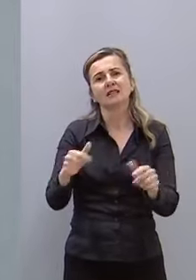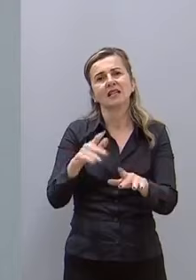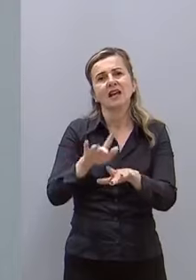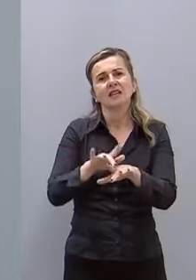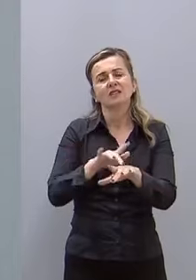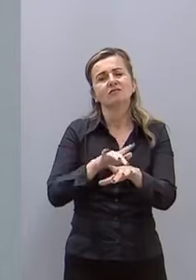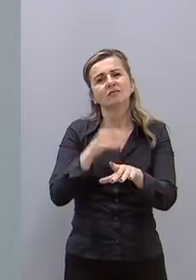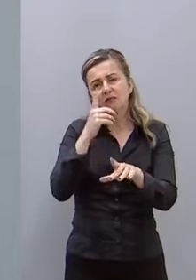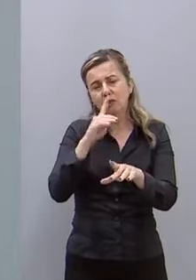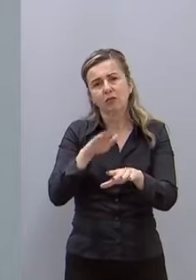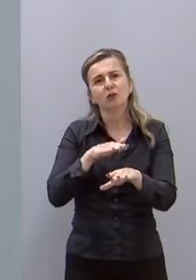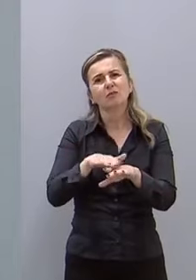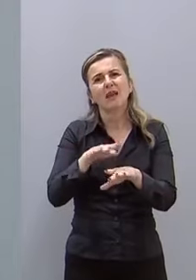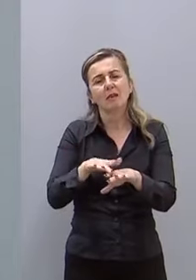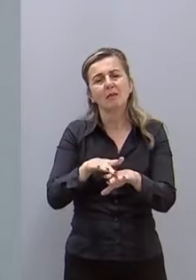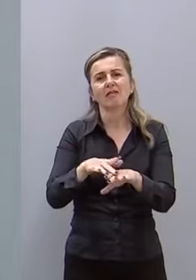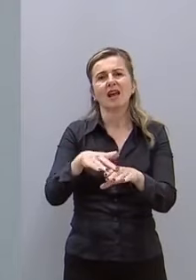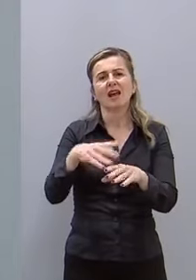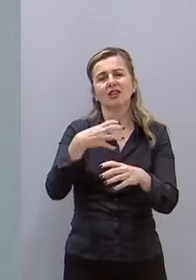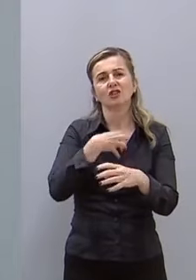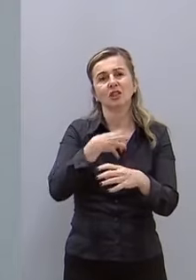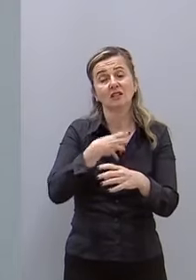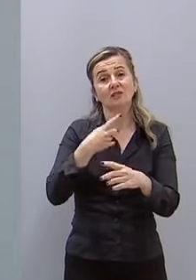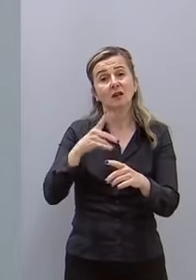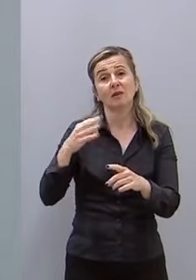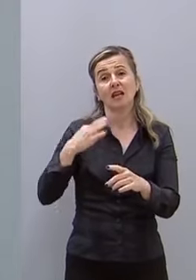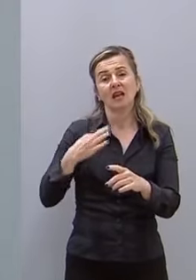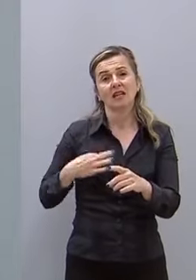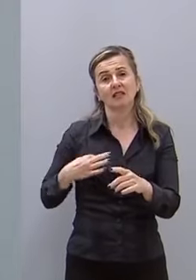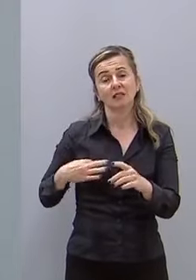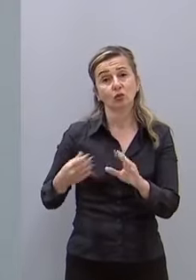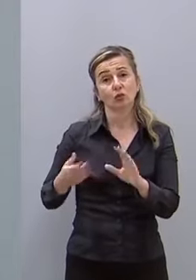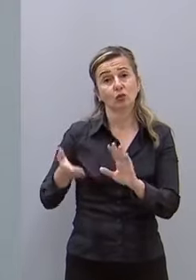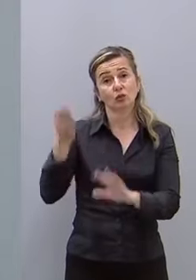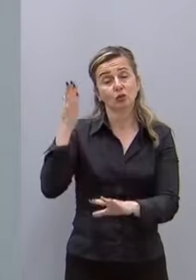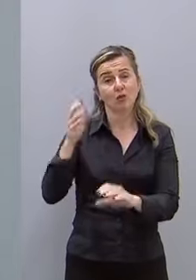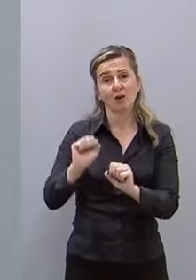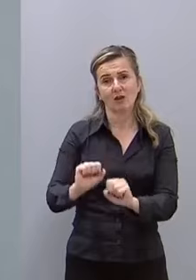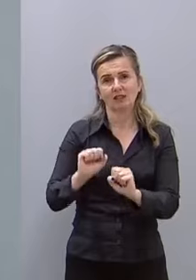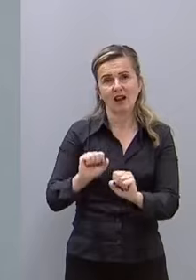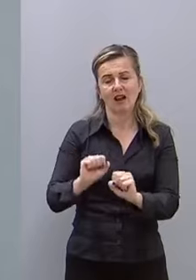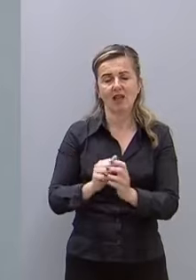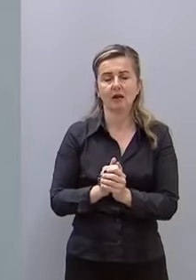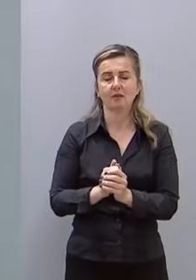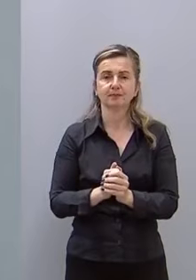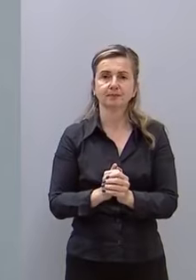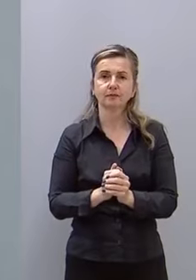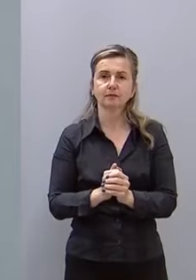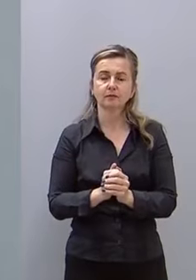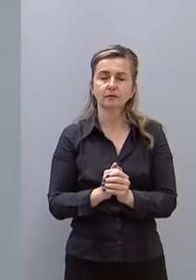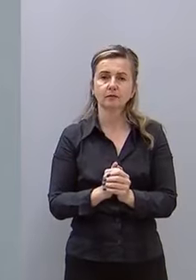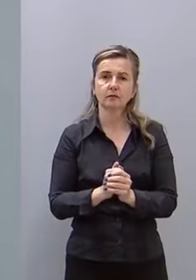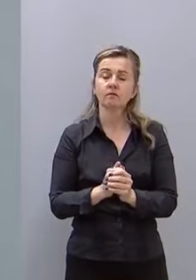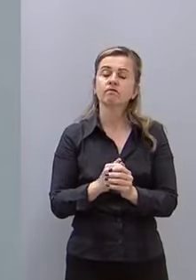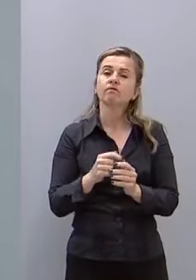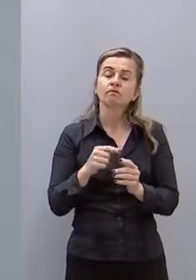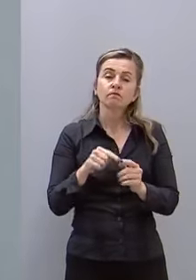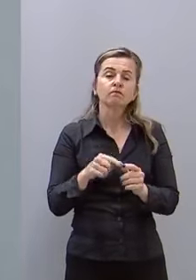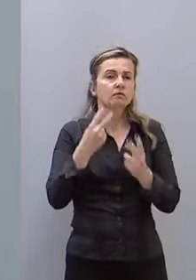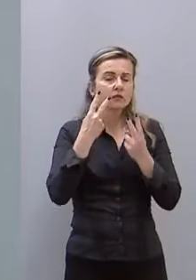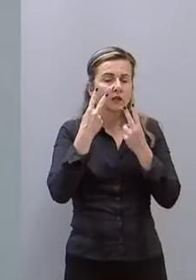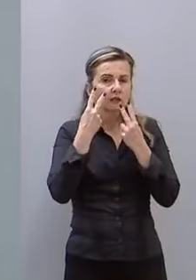nazionale per l'istituto superiore di sanità vediamo con insistenza